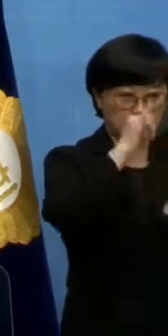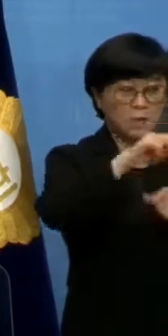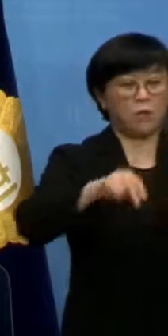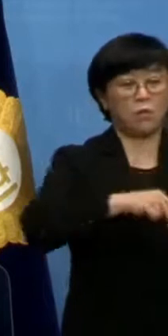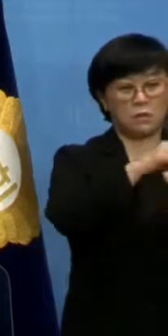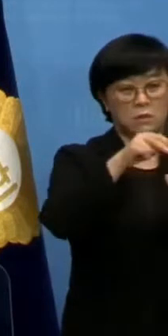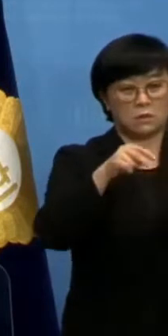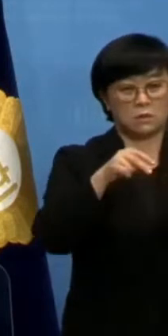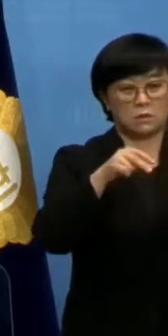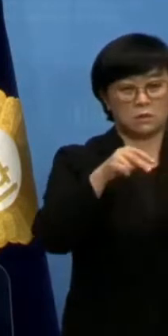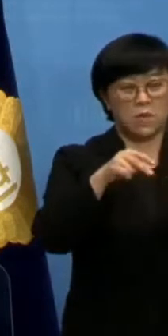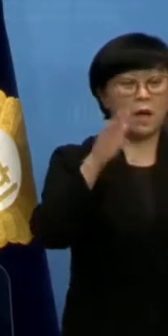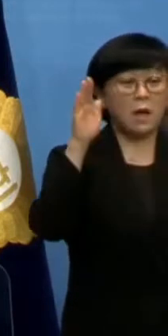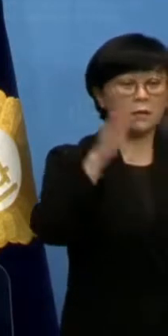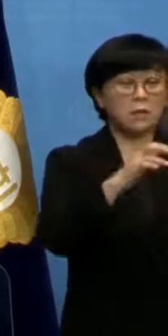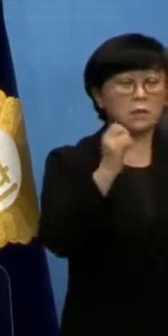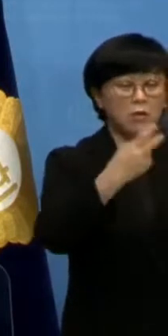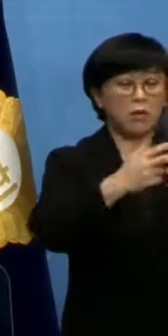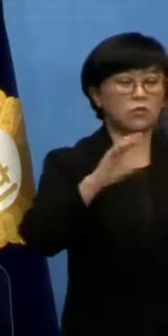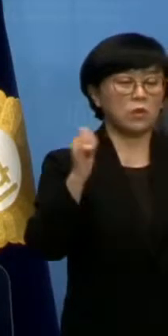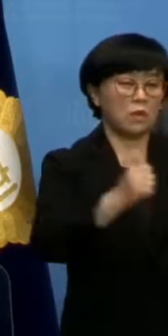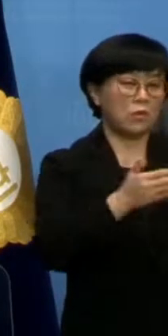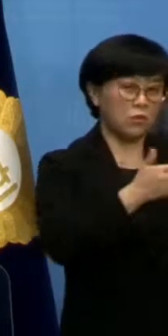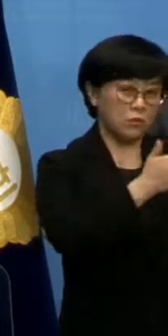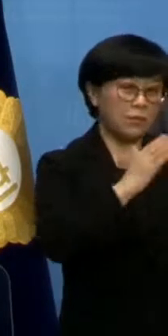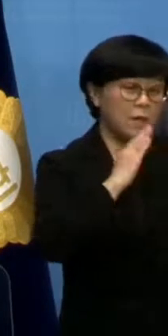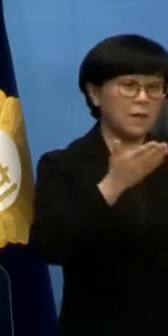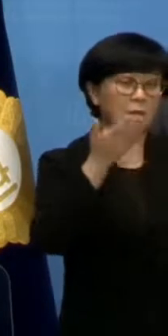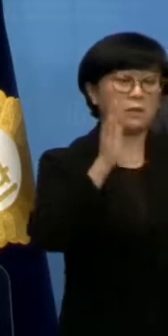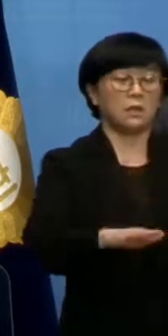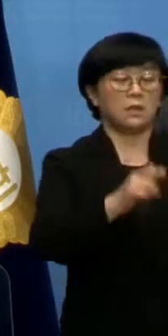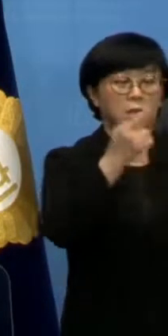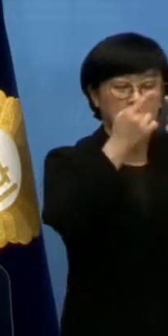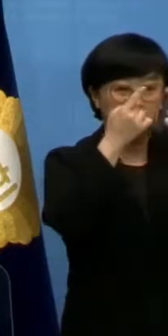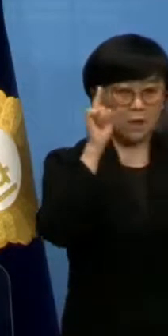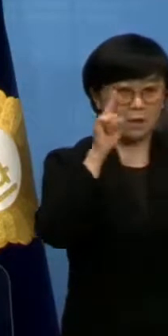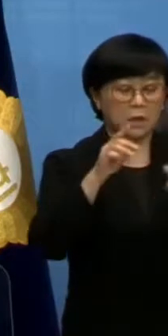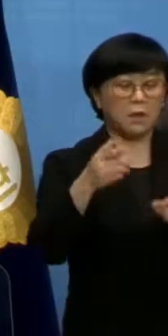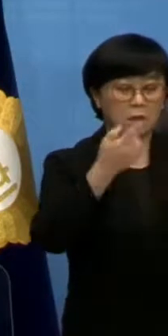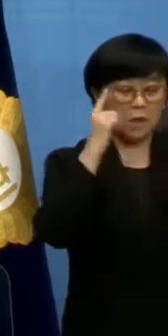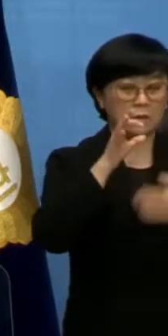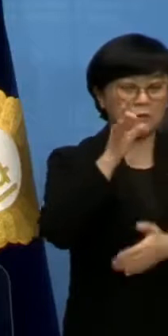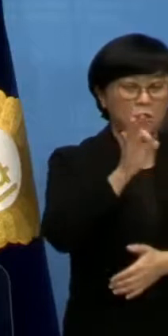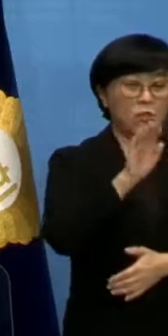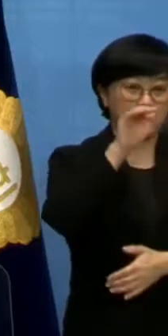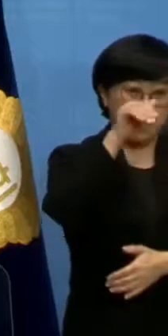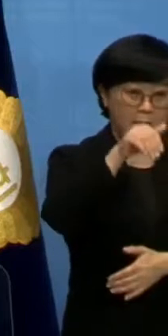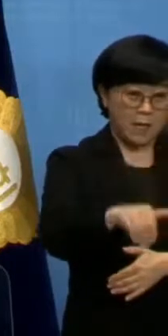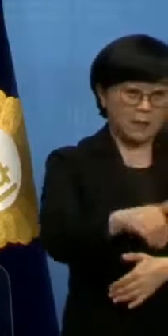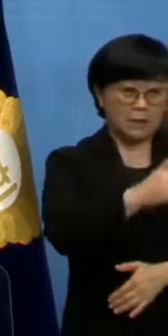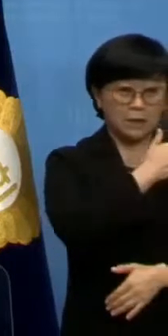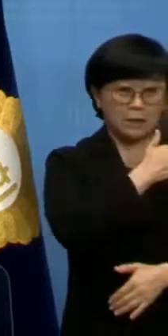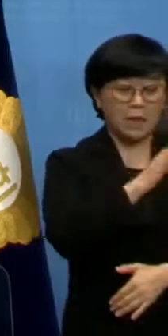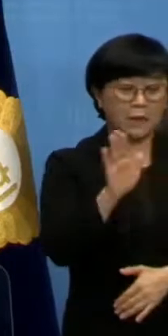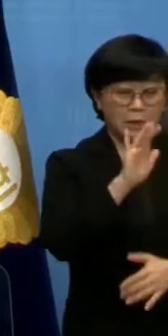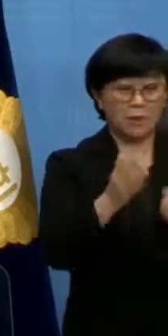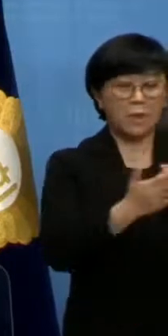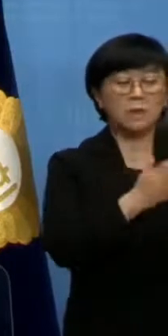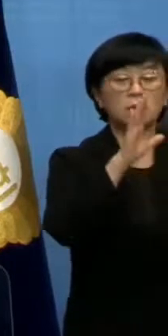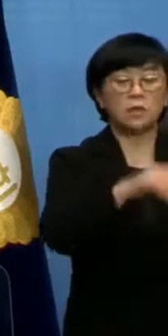사항입니다. 학생들과 국회의 요구에도 불구하고 대학이 등록금 인하 요구를 계속해서 외면한다면